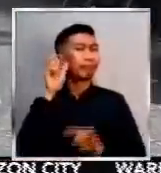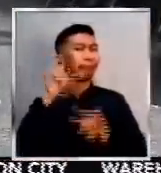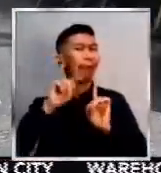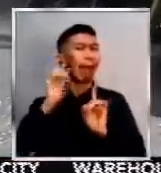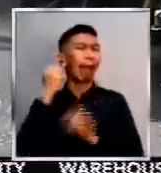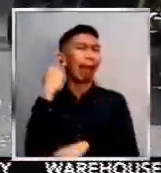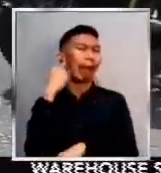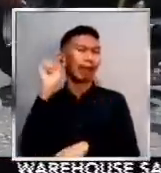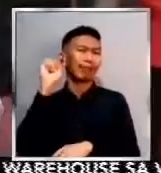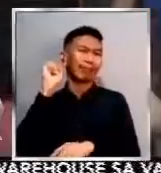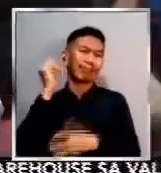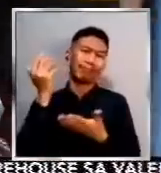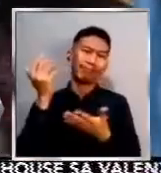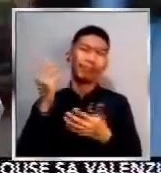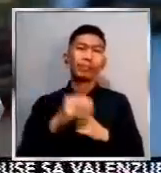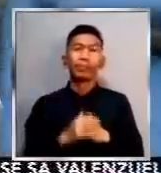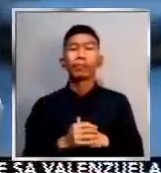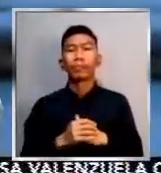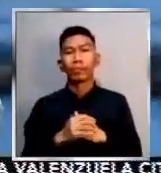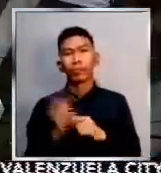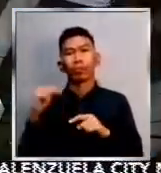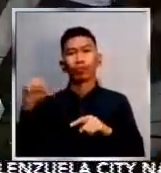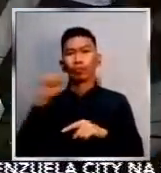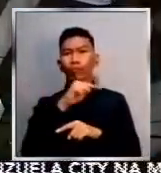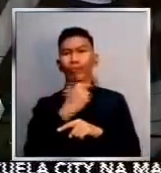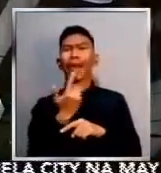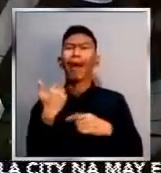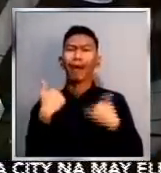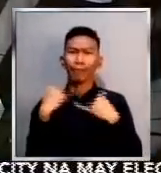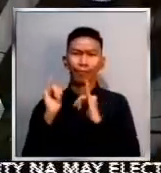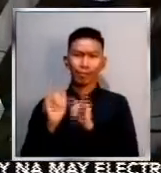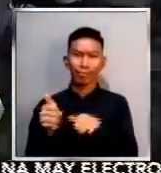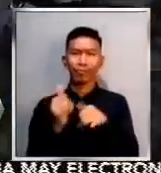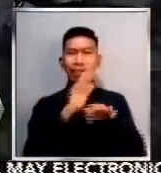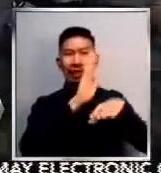Paulit-ulit na paalala ng mga otoridad sa mga mamimili, sumunod sa health